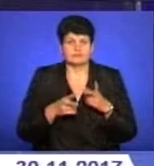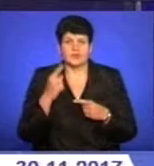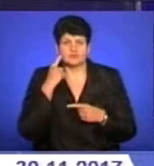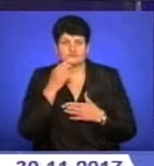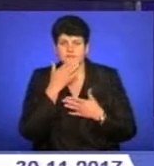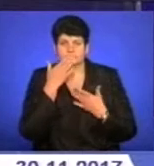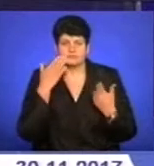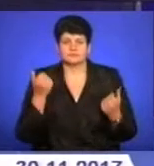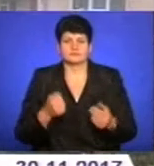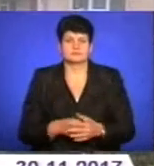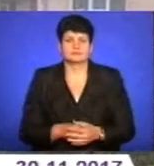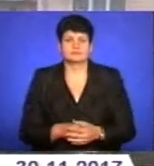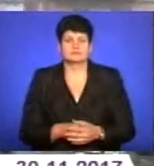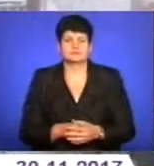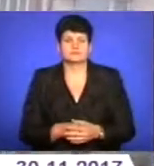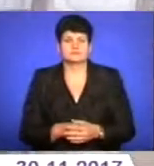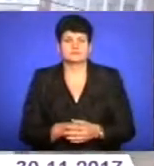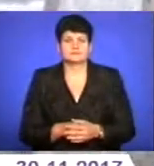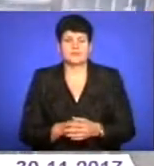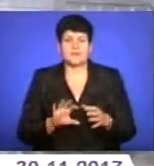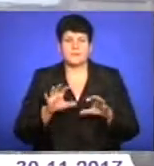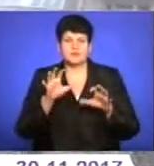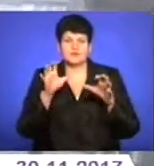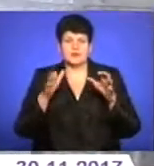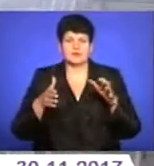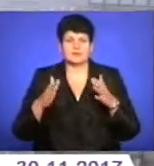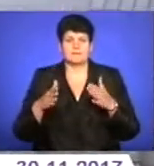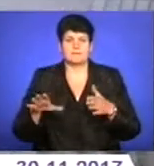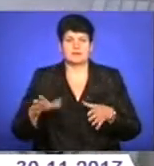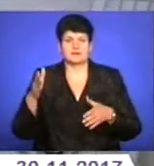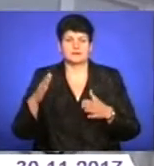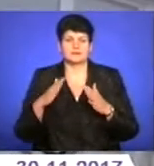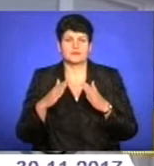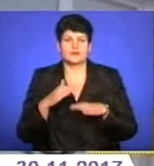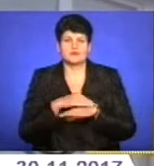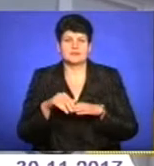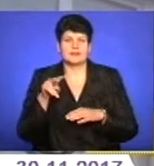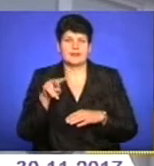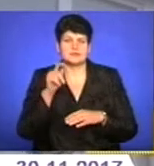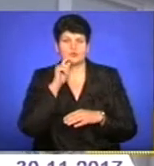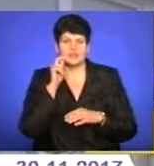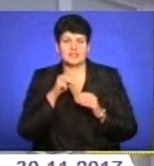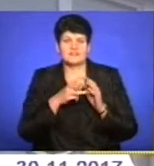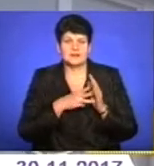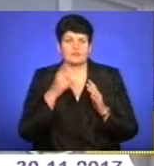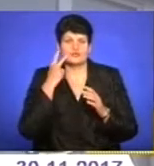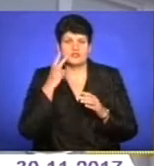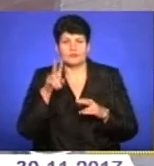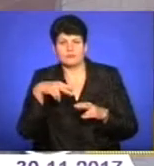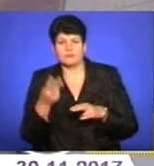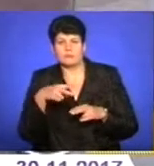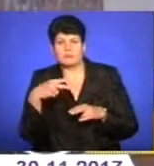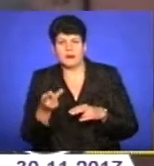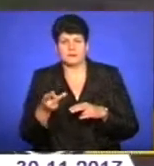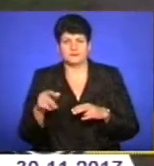у наступному сюжеті. Облицювальна плитка у будинку на вулиці Лесі Українки, 18, постійно відлітає і падає на